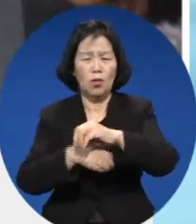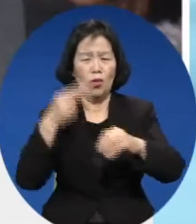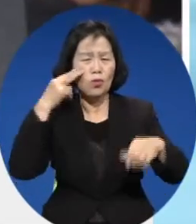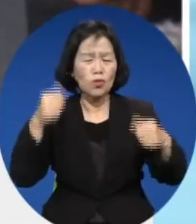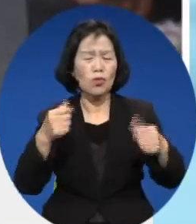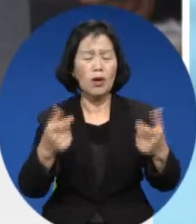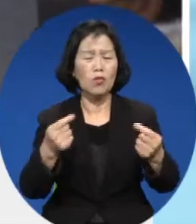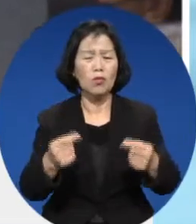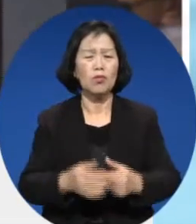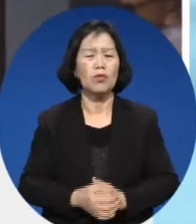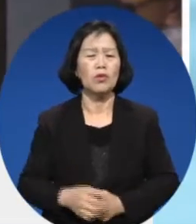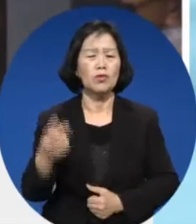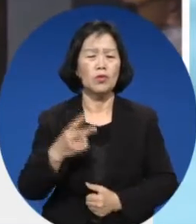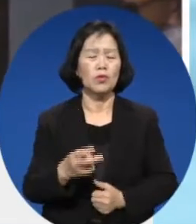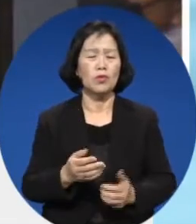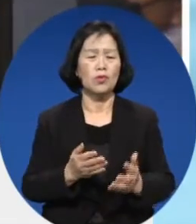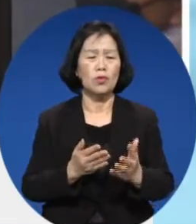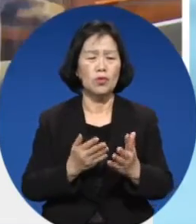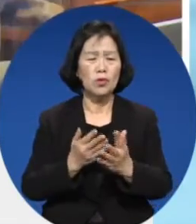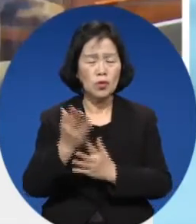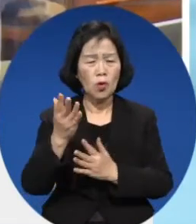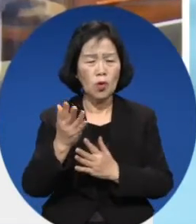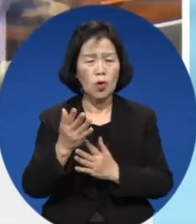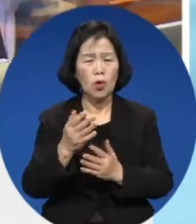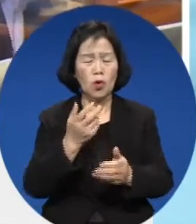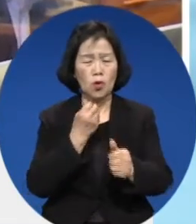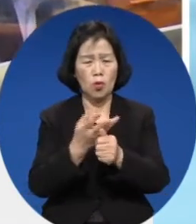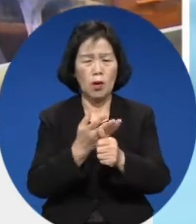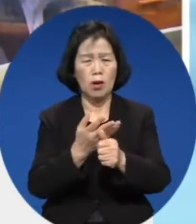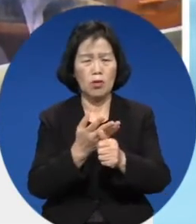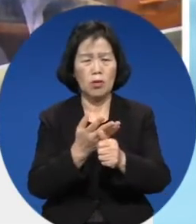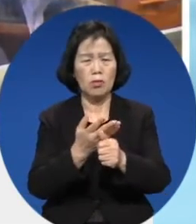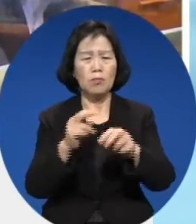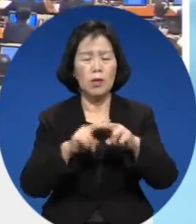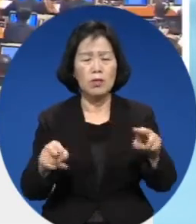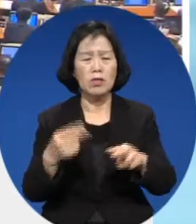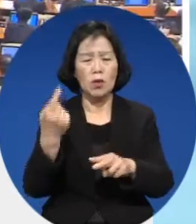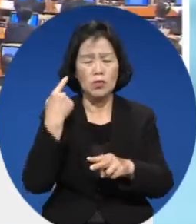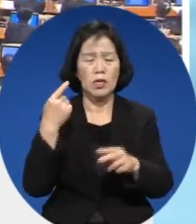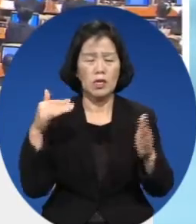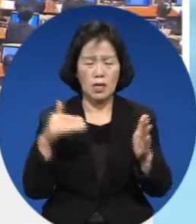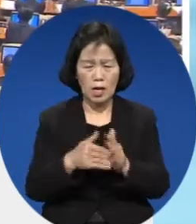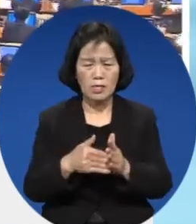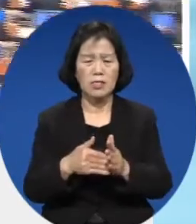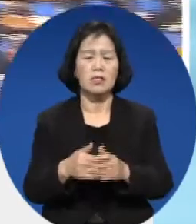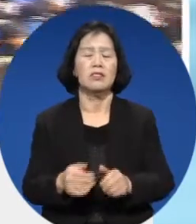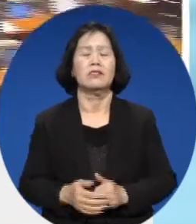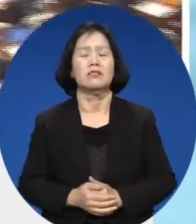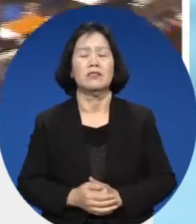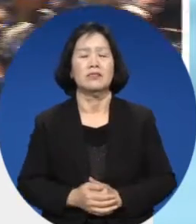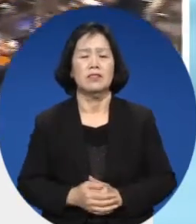다음에 전속고발권 폐지 이거 하겠다라고 그러니까요. 공약했고 네. 어저께까지도 이거